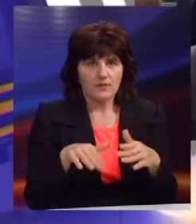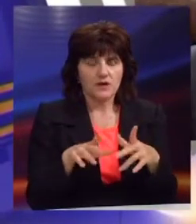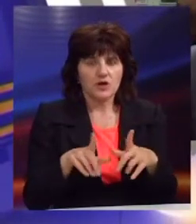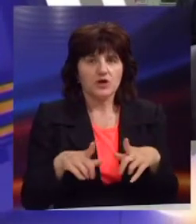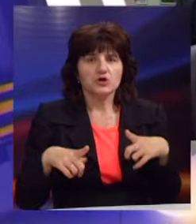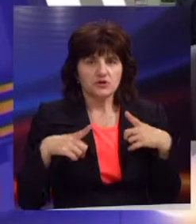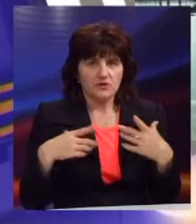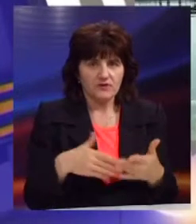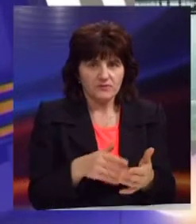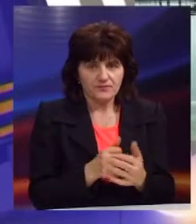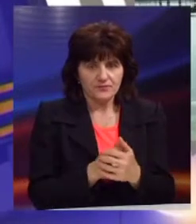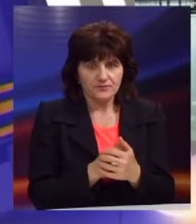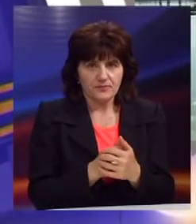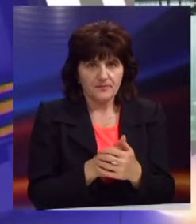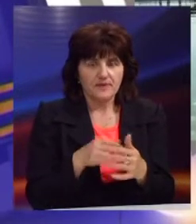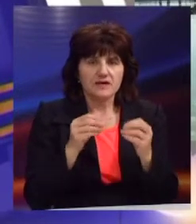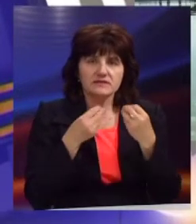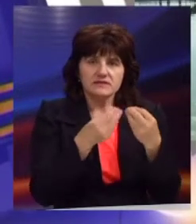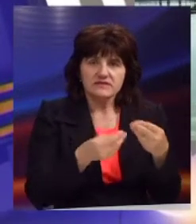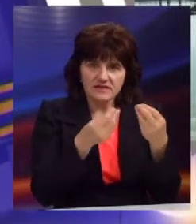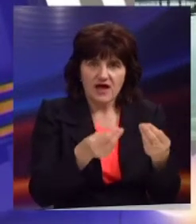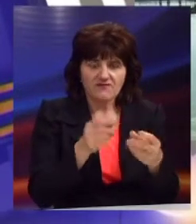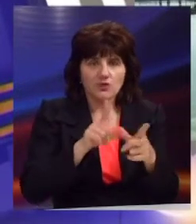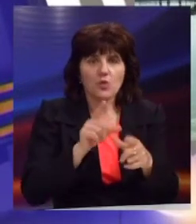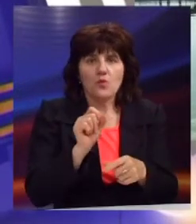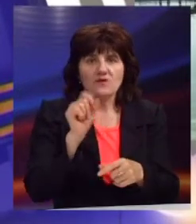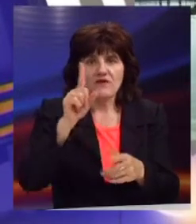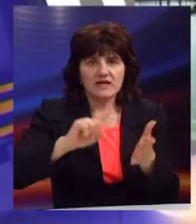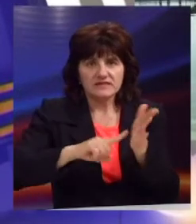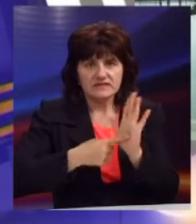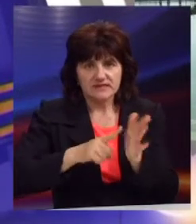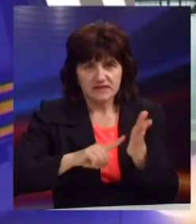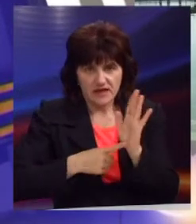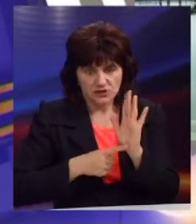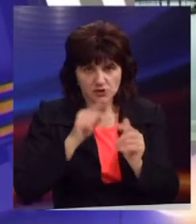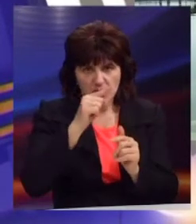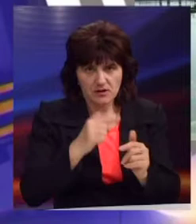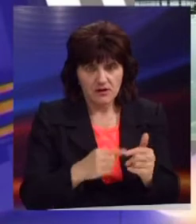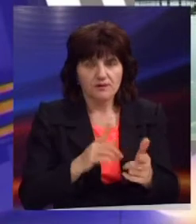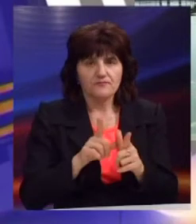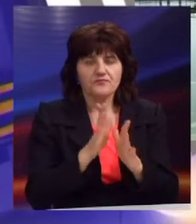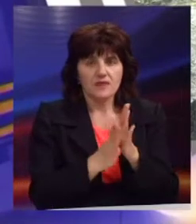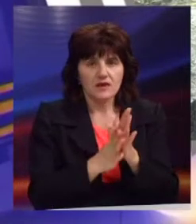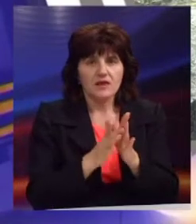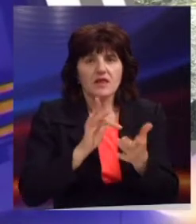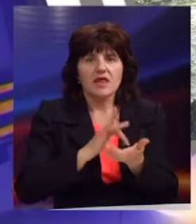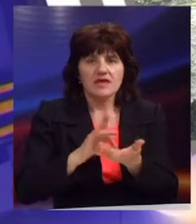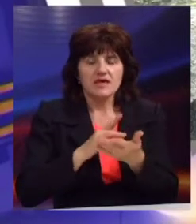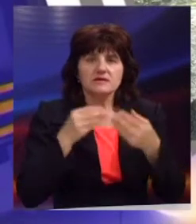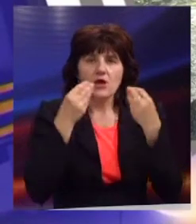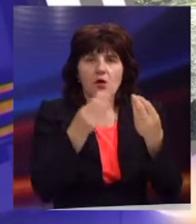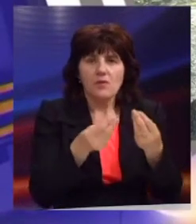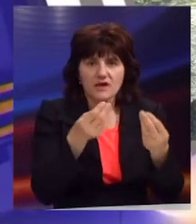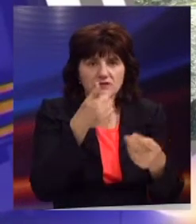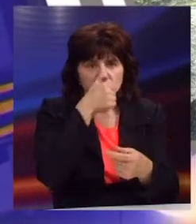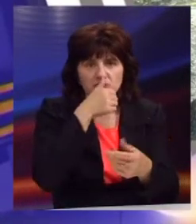očuvamo biodiverzitet. Savet stručnjaka je u 12 tačaka u programu predloženih mera i aktivnosti na sanaciji jezera objasnio